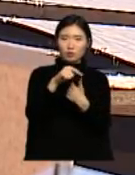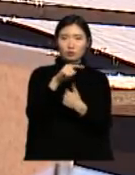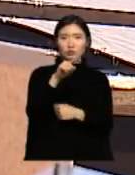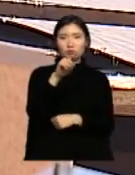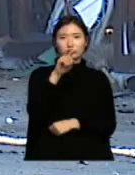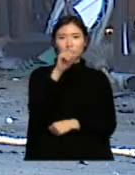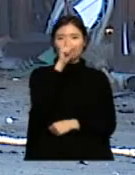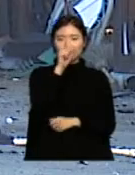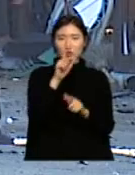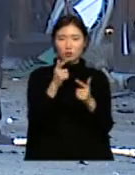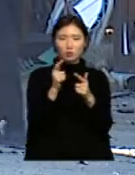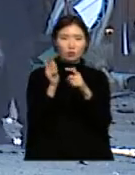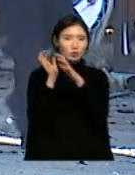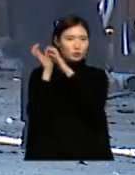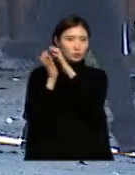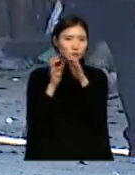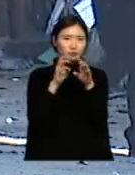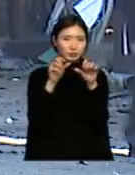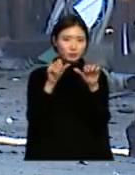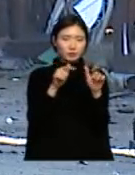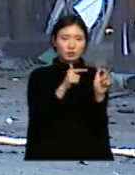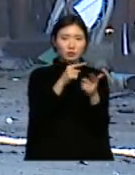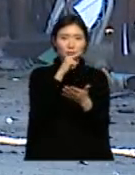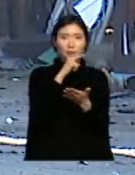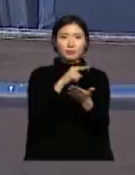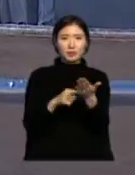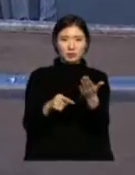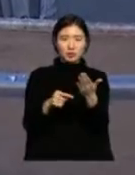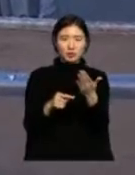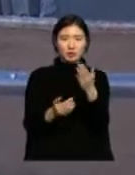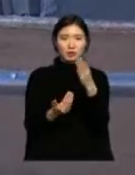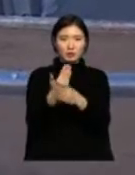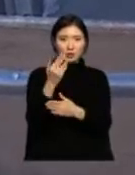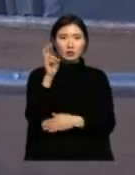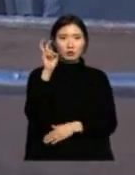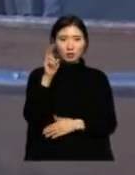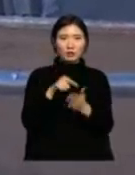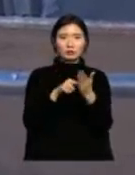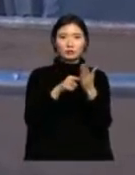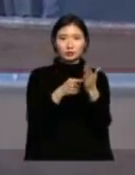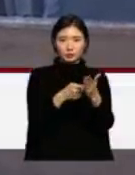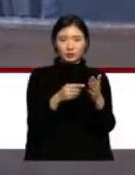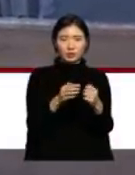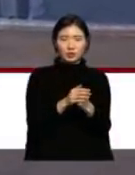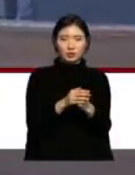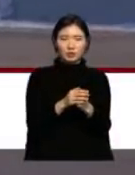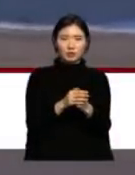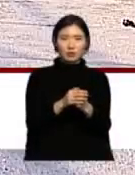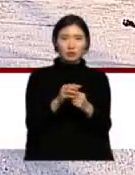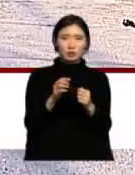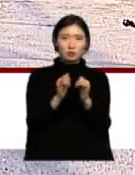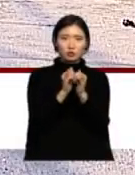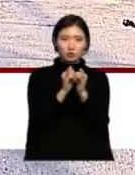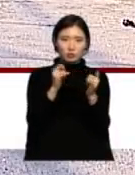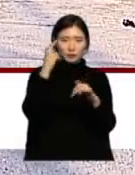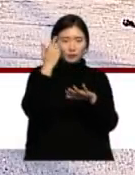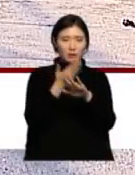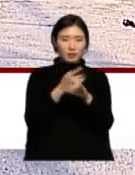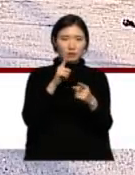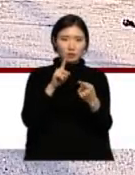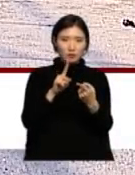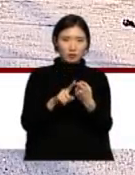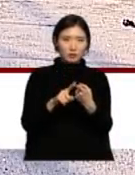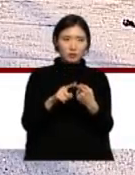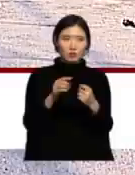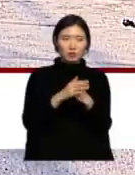않고 소음과 분진 등 각종 피해가 잇따를 것이라 주장합니다. 광진구는 이 같은 주민 반대에 대해 이미